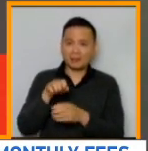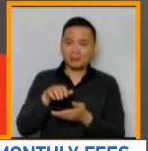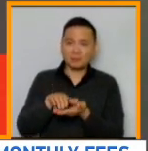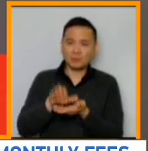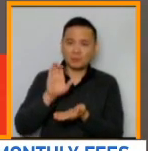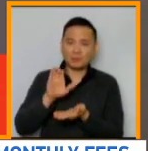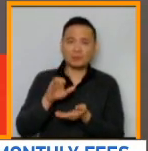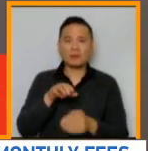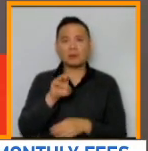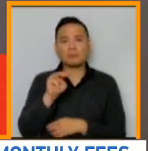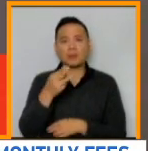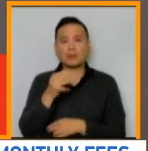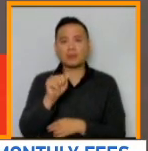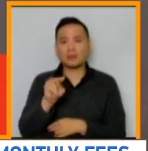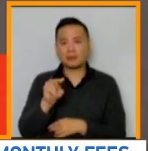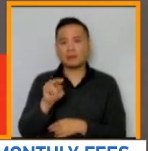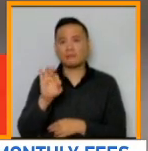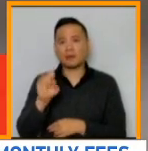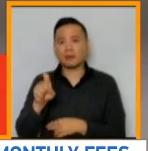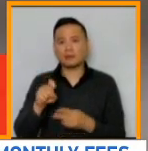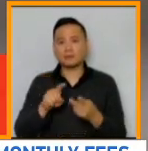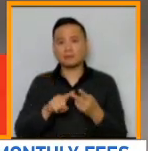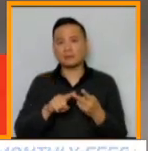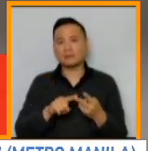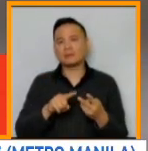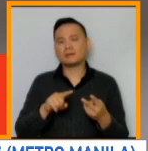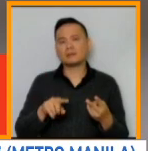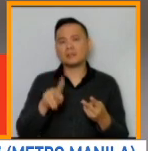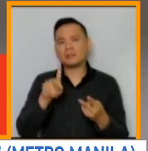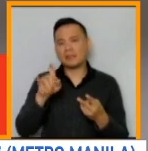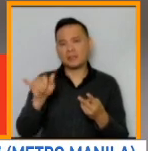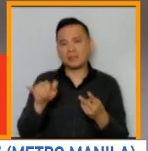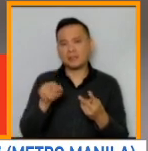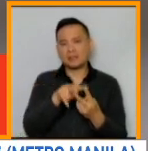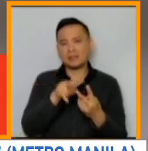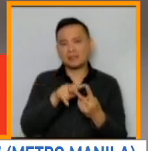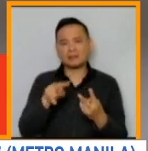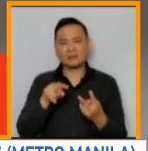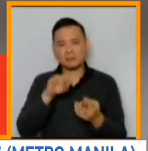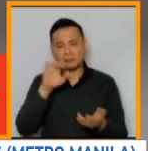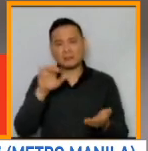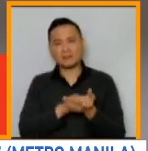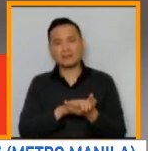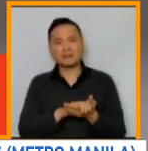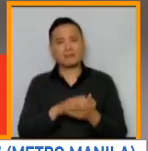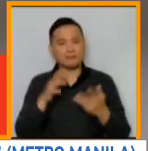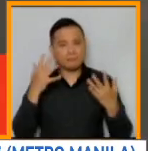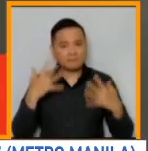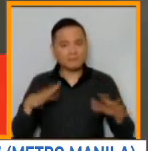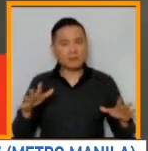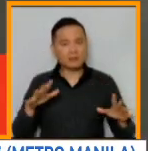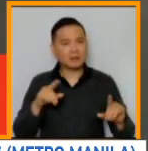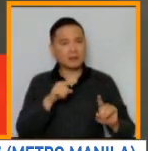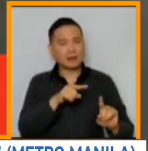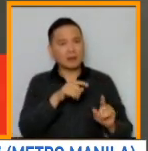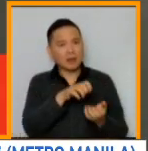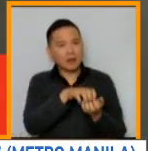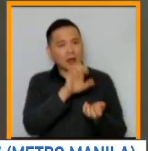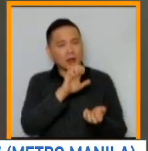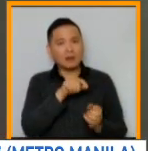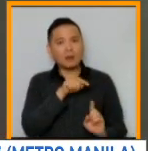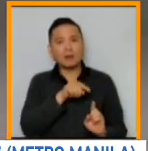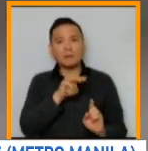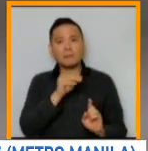at Machine Gun Kelly. Kita ang pagkagulat ni Megan nang nag-propose ang kanyang boyfriend. Sinamahan pa niya itong